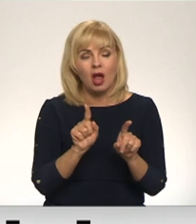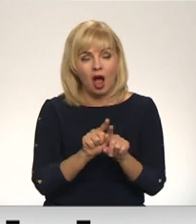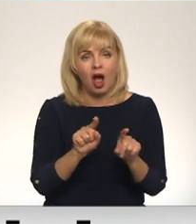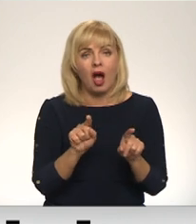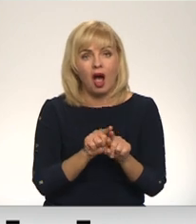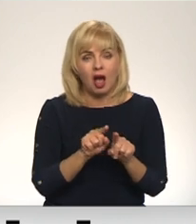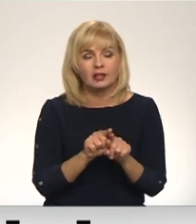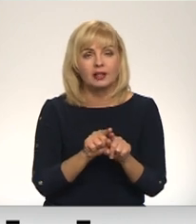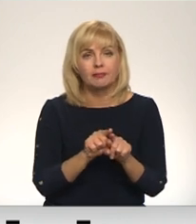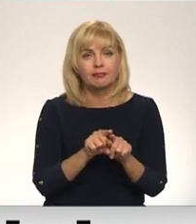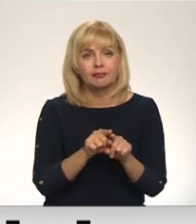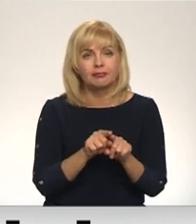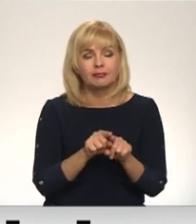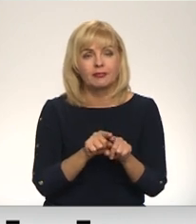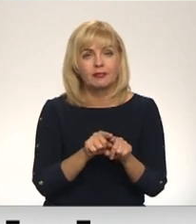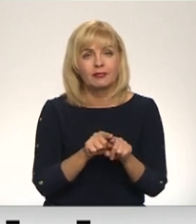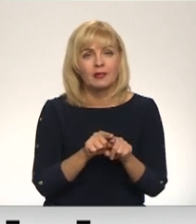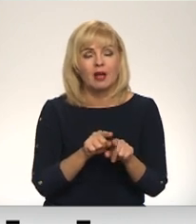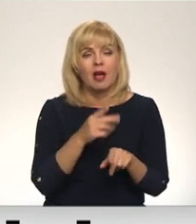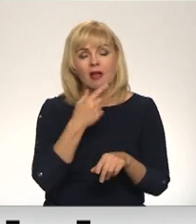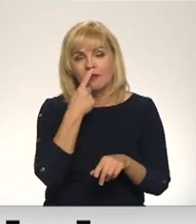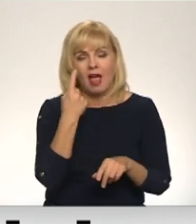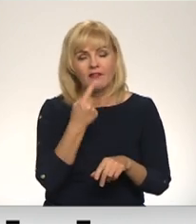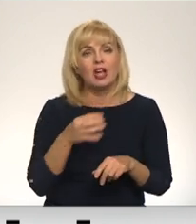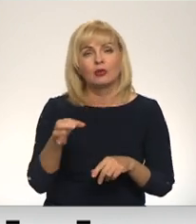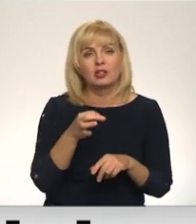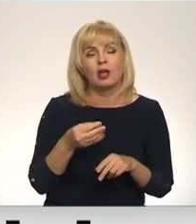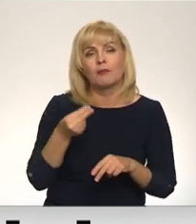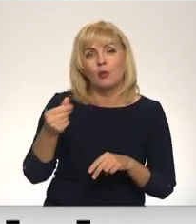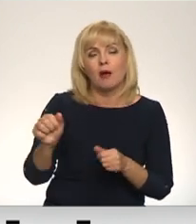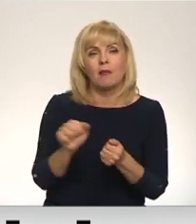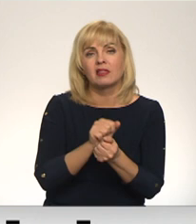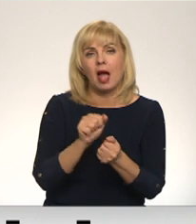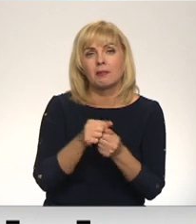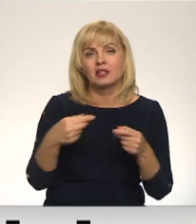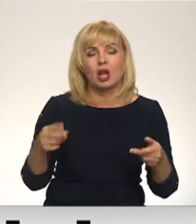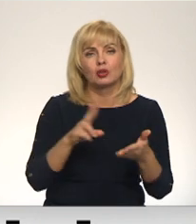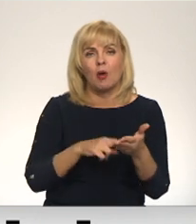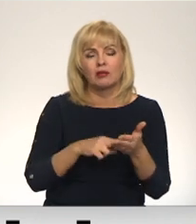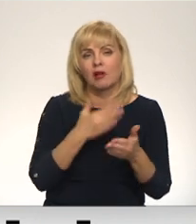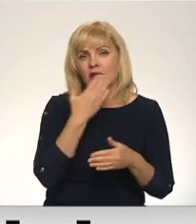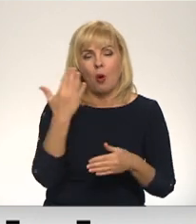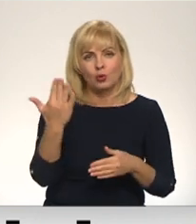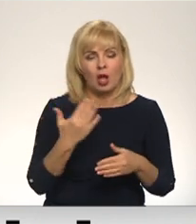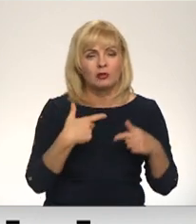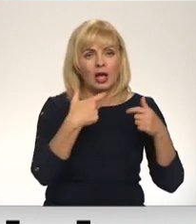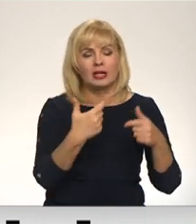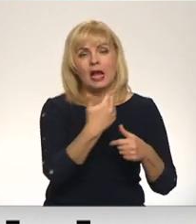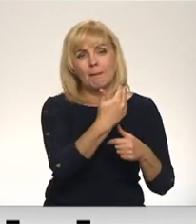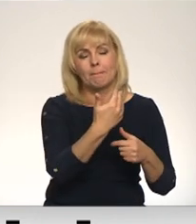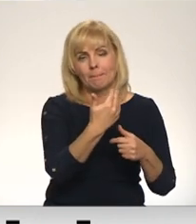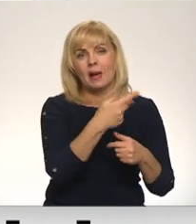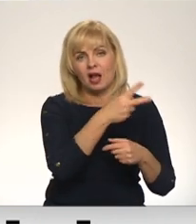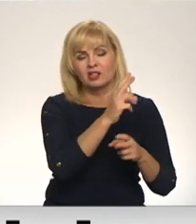attiecīgi ne cents no šī nomaksātā dabas resursu nodokļa nenonāk līdz riepu